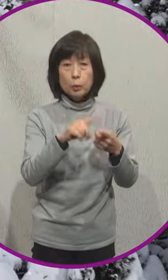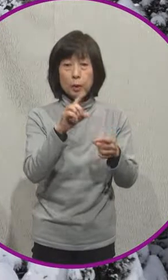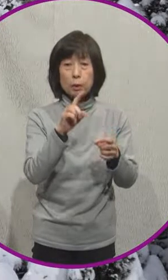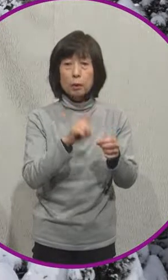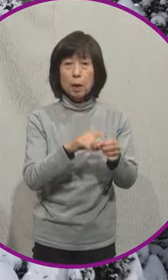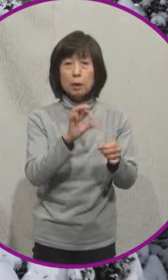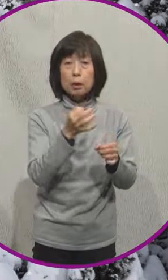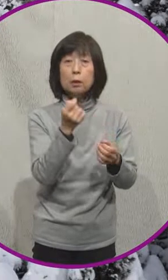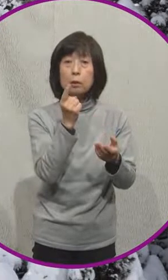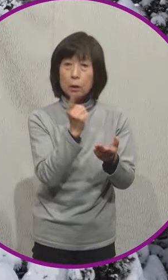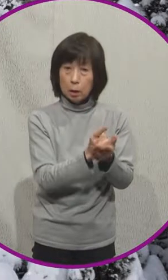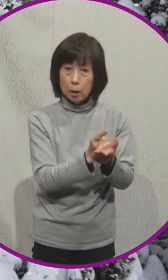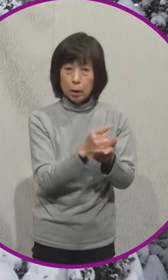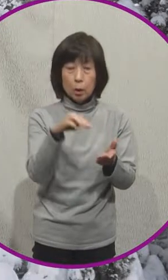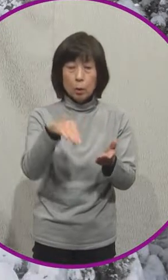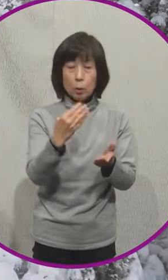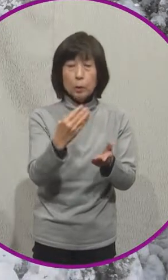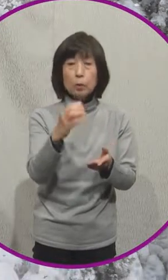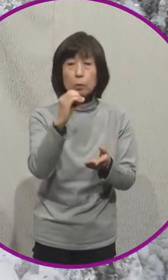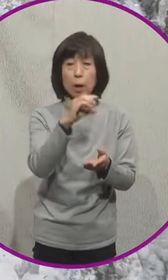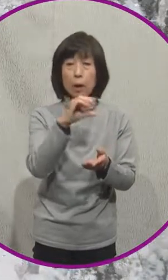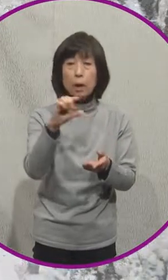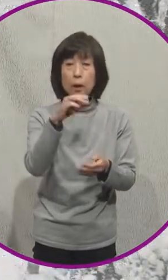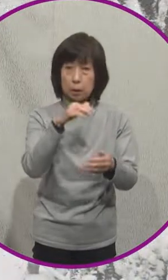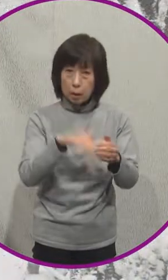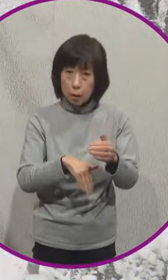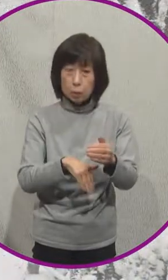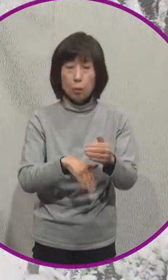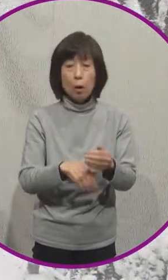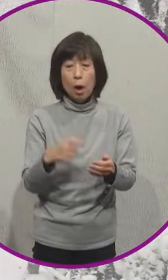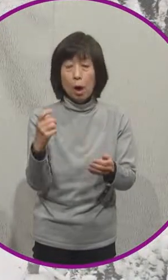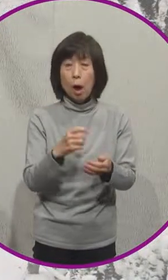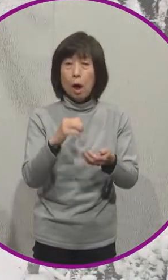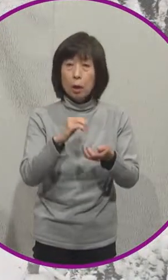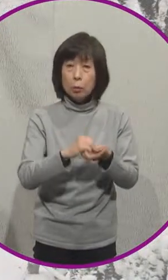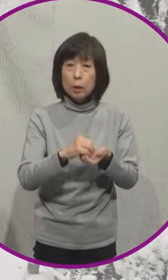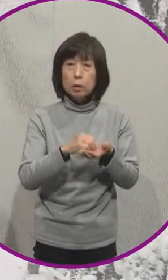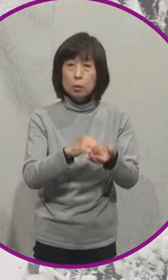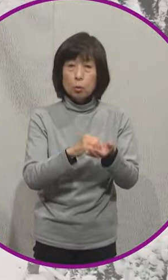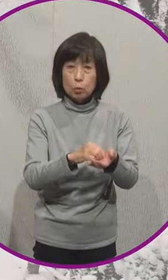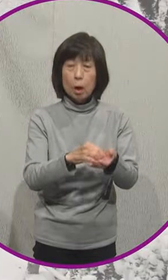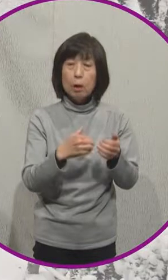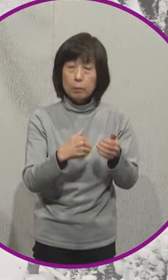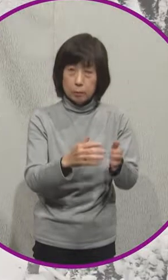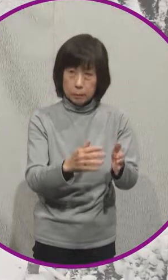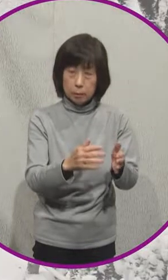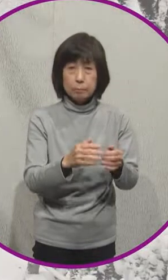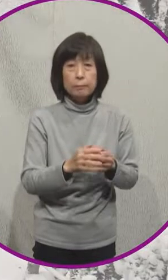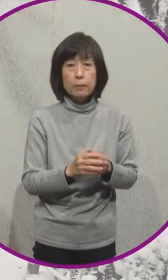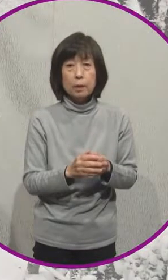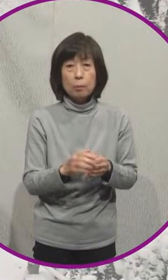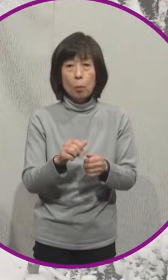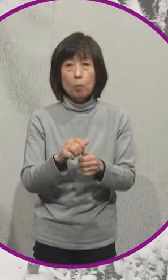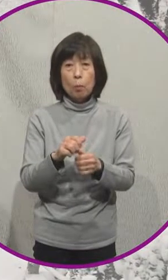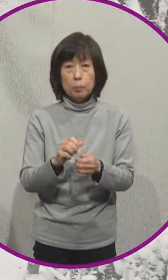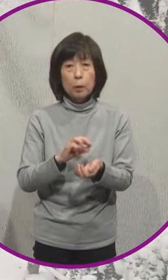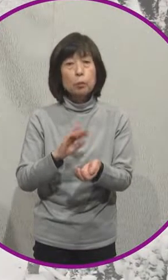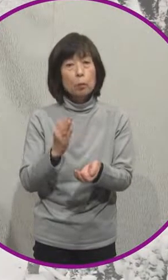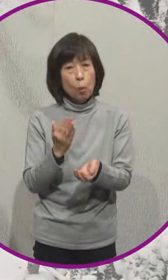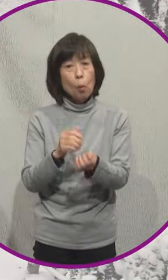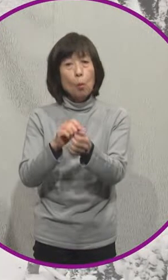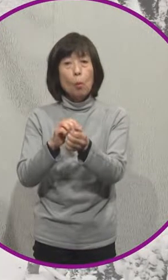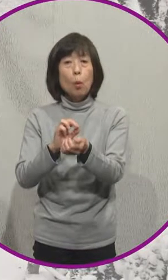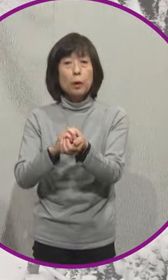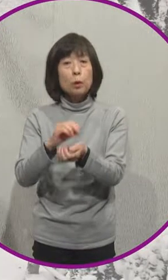その額が400万円以下の人は確定申告が不要とされていますが医療費や不要などの